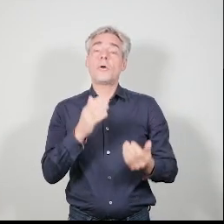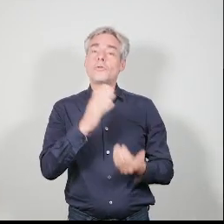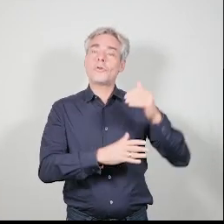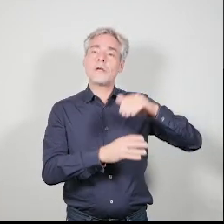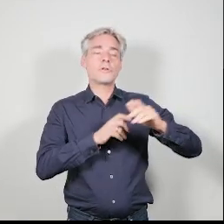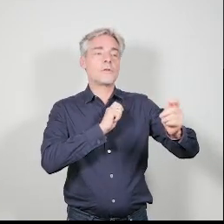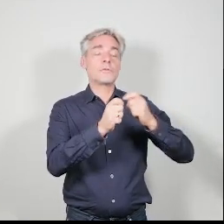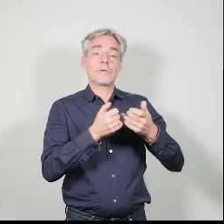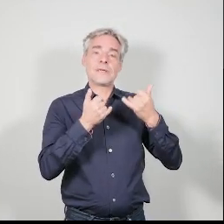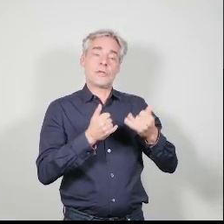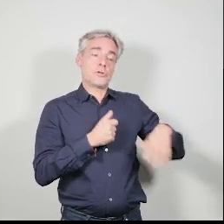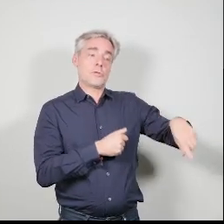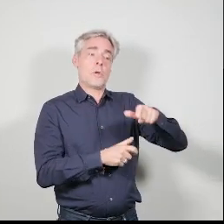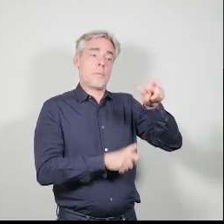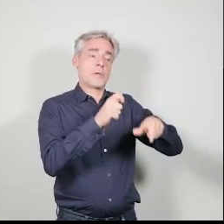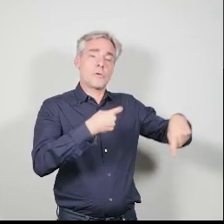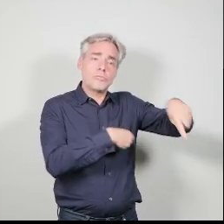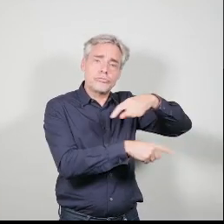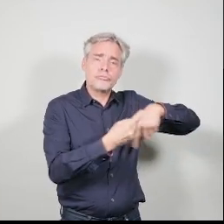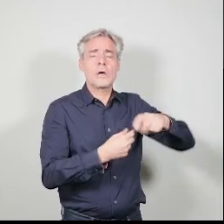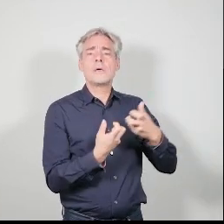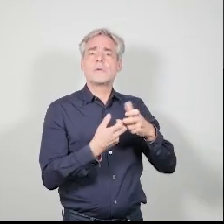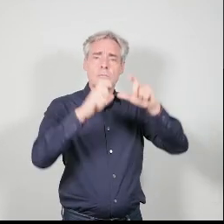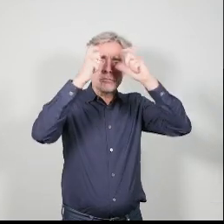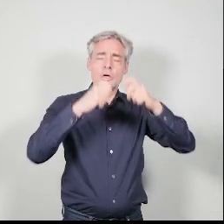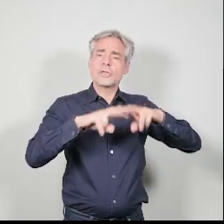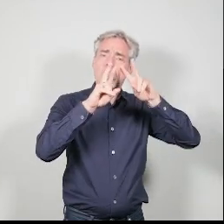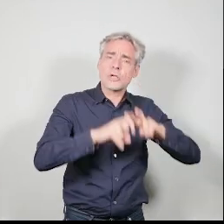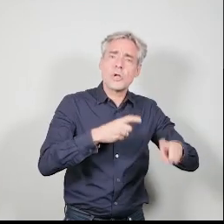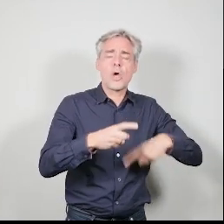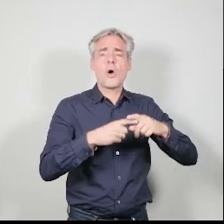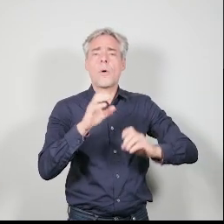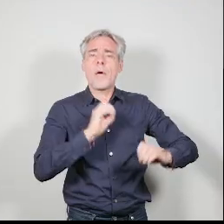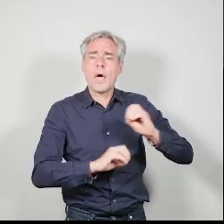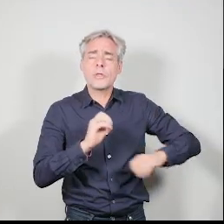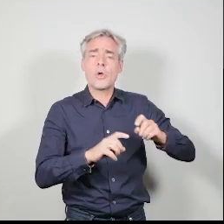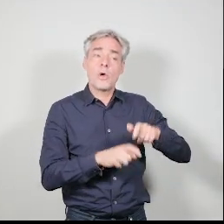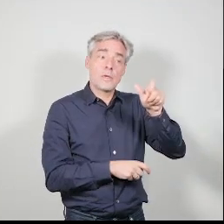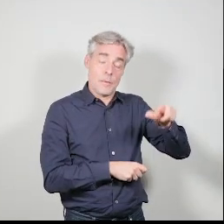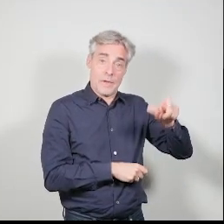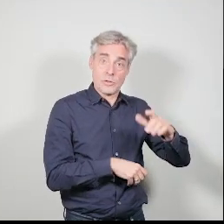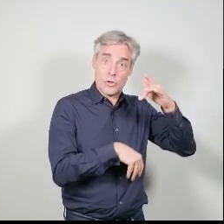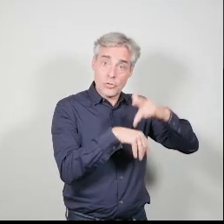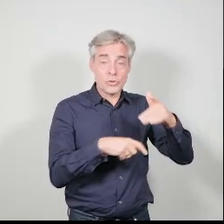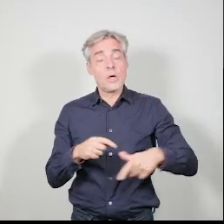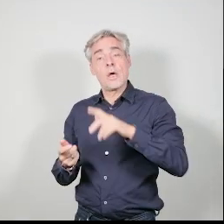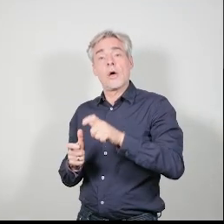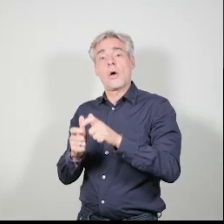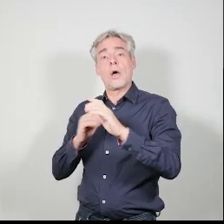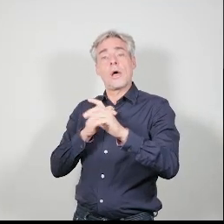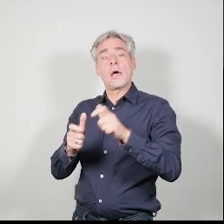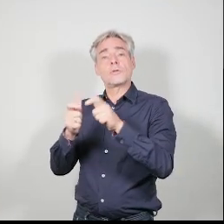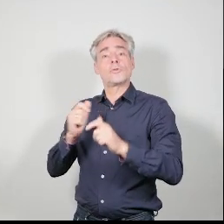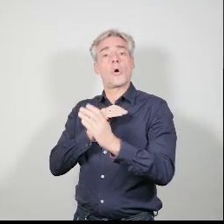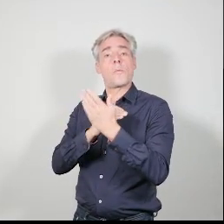personnes qui se relayeront sur ce plateau. Il y aura des chercheurs, il y aura des opérateurs, il y aura des personnes concernées, il y aura des représentants d'institutions.